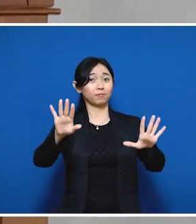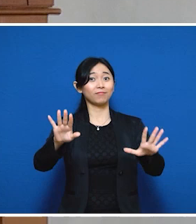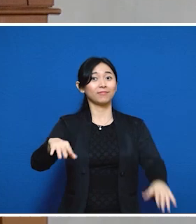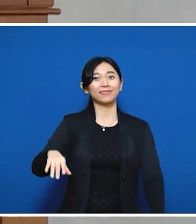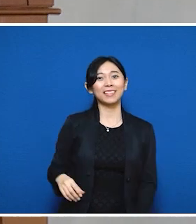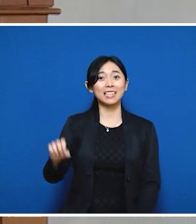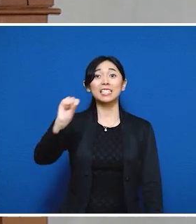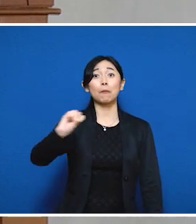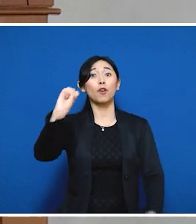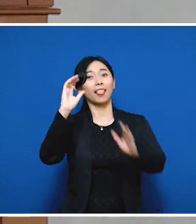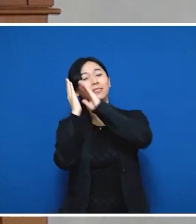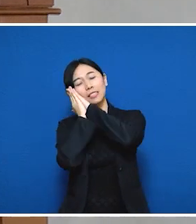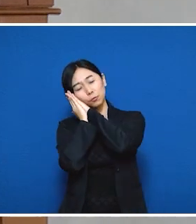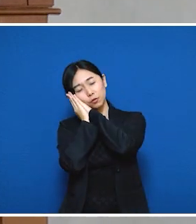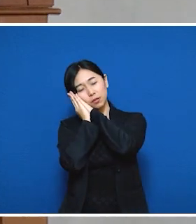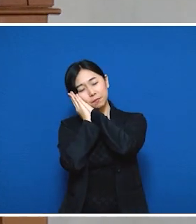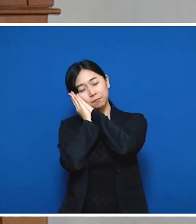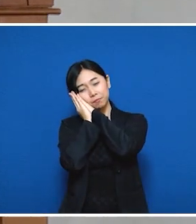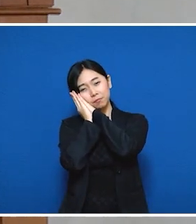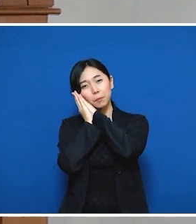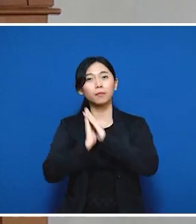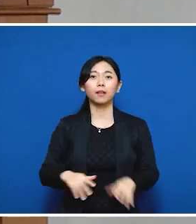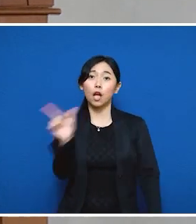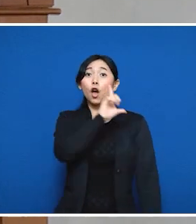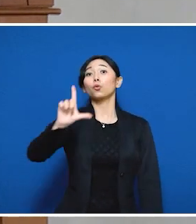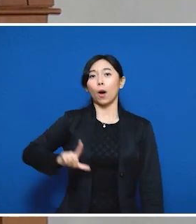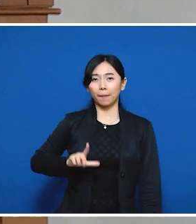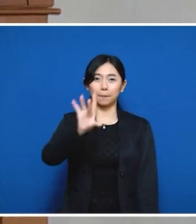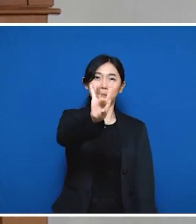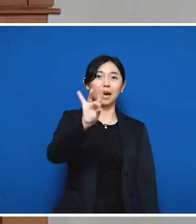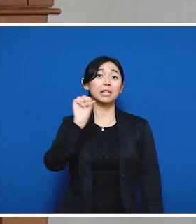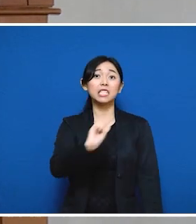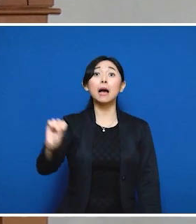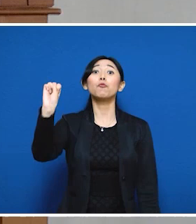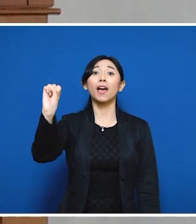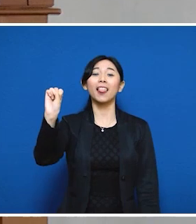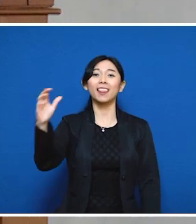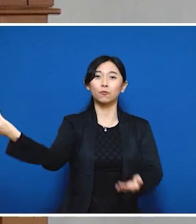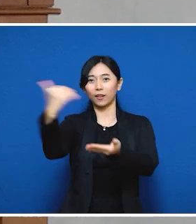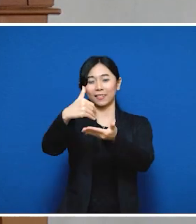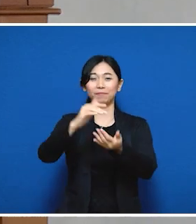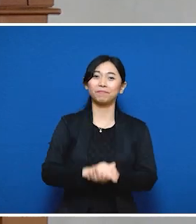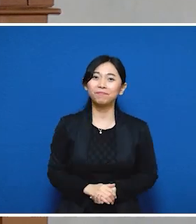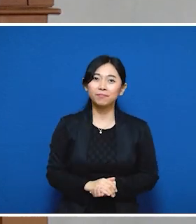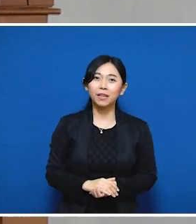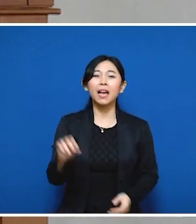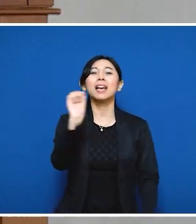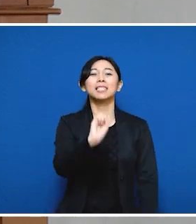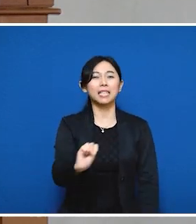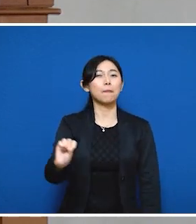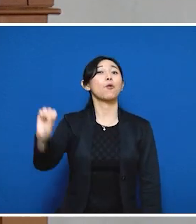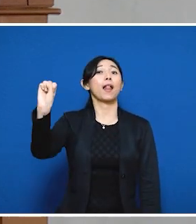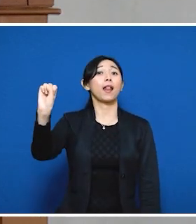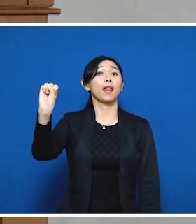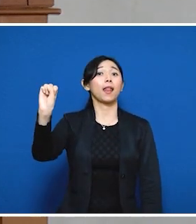ia tidur. Dan Tuhan memanggil Samuel sekali lagi. Samuel